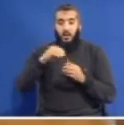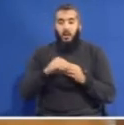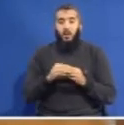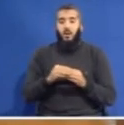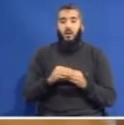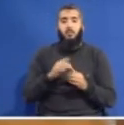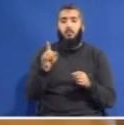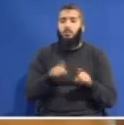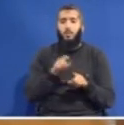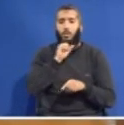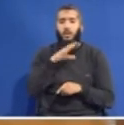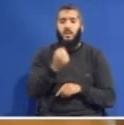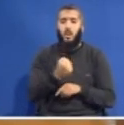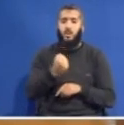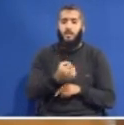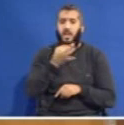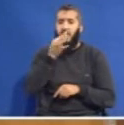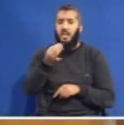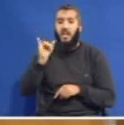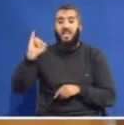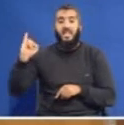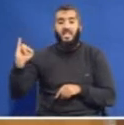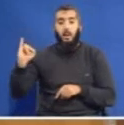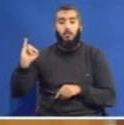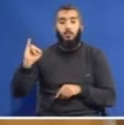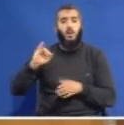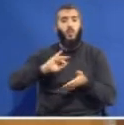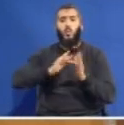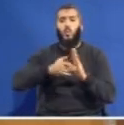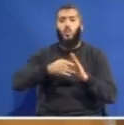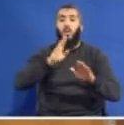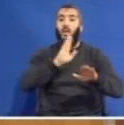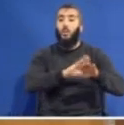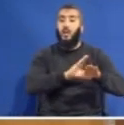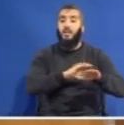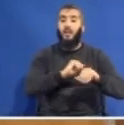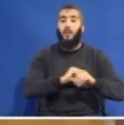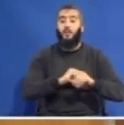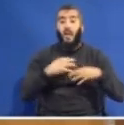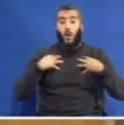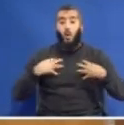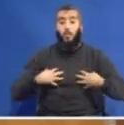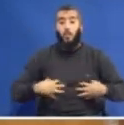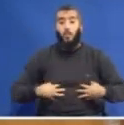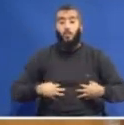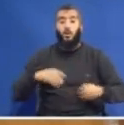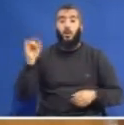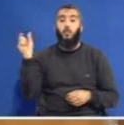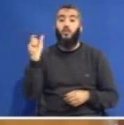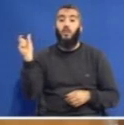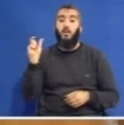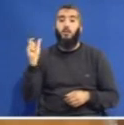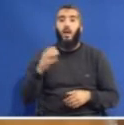النبي صلى الله عليه وسلم: الدين النصيحة. معناها المؤمن والمسلم من طبعه أنه يحب أن ينصح